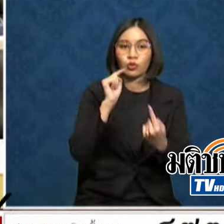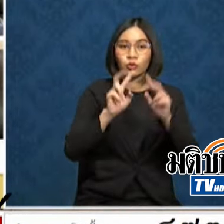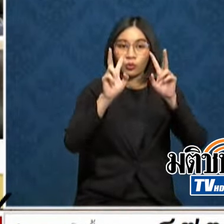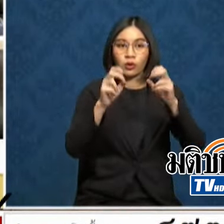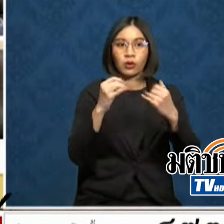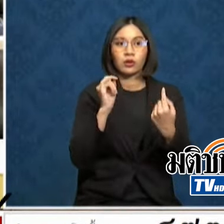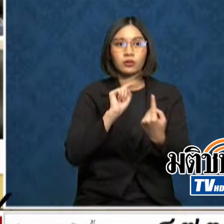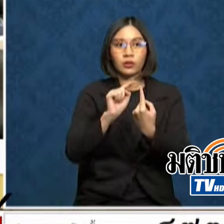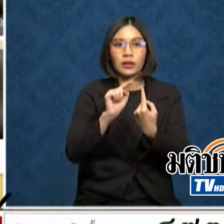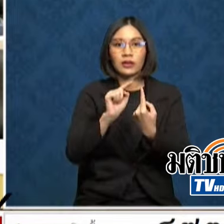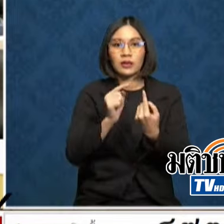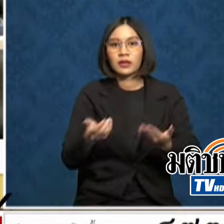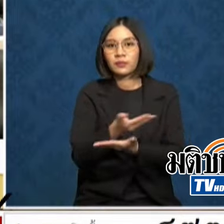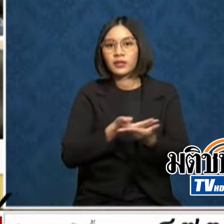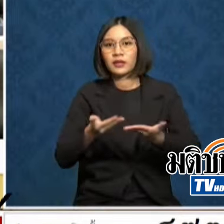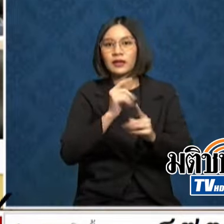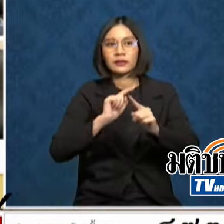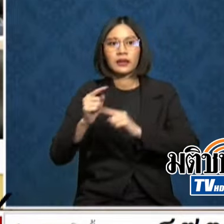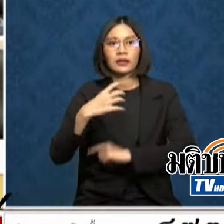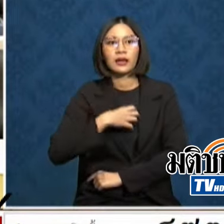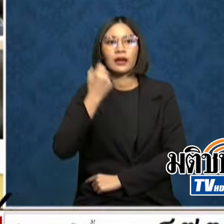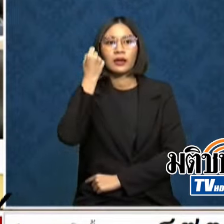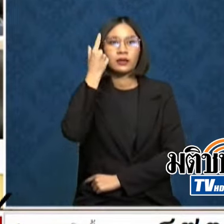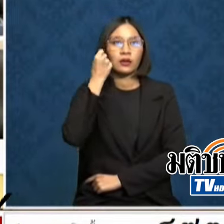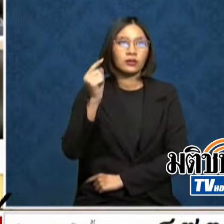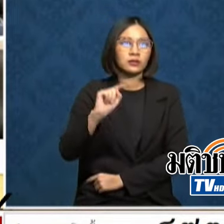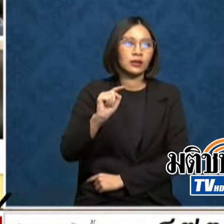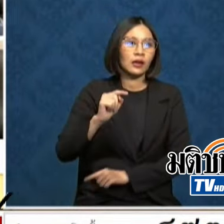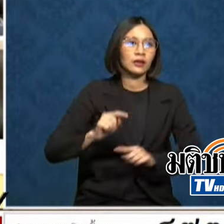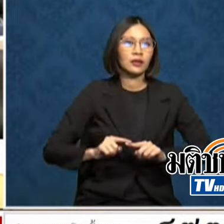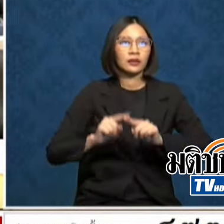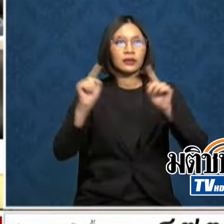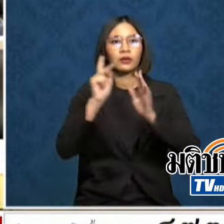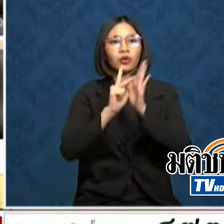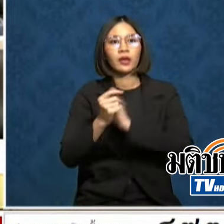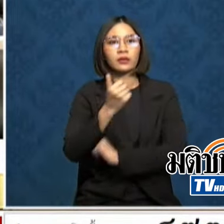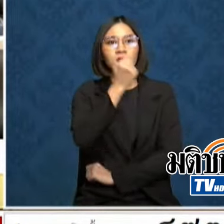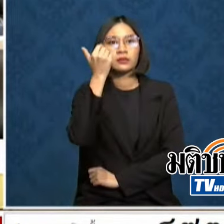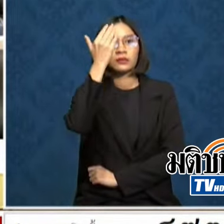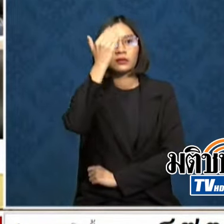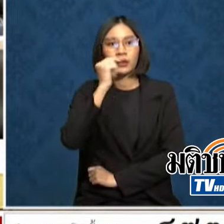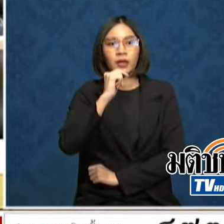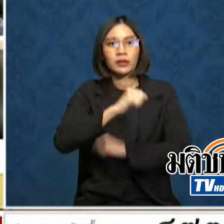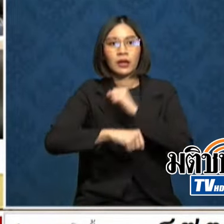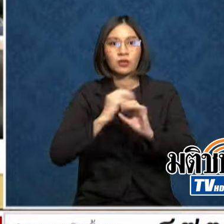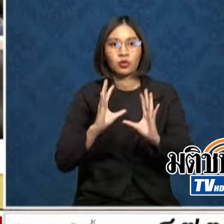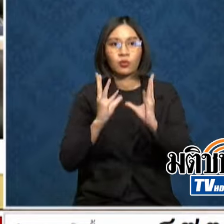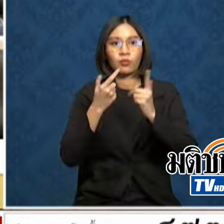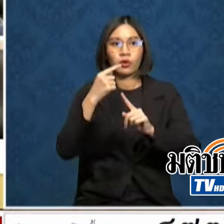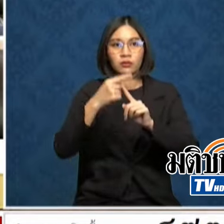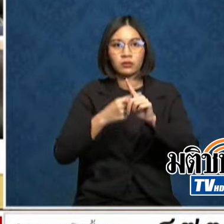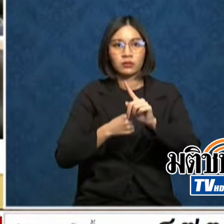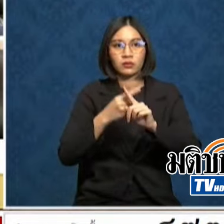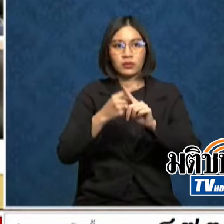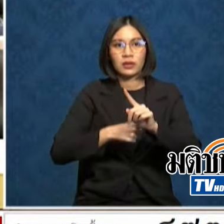ติเข้าสู่สภาเพื่อพิจารณาอยากให้เข้าใจว่าคดีนี้มันต่างกับคดีอื่นๆเพราะคดีจะขาดอายุความในวันที่25ตุลาคมและ